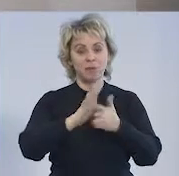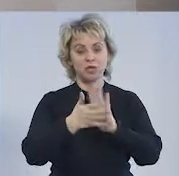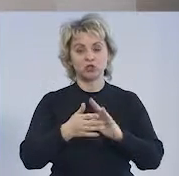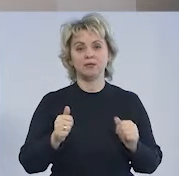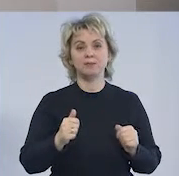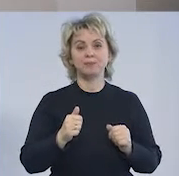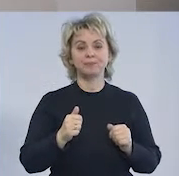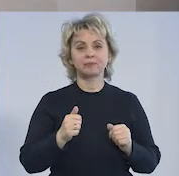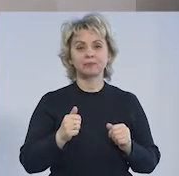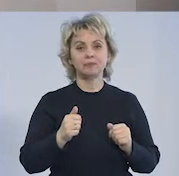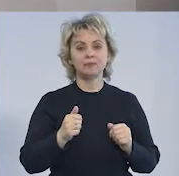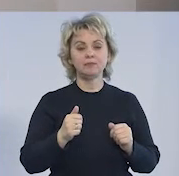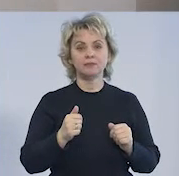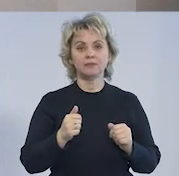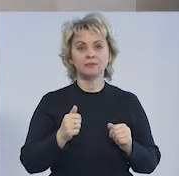положении.